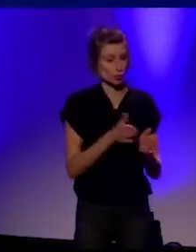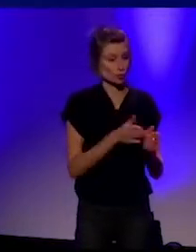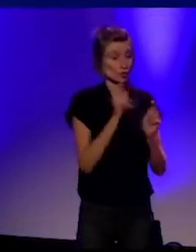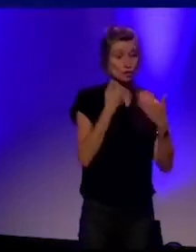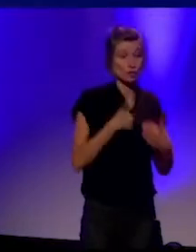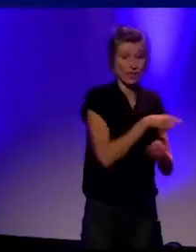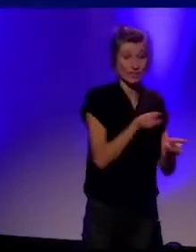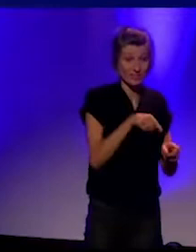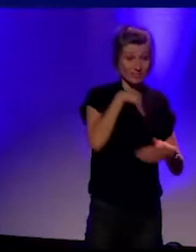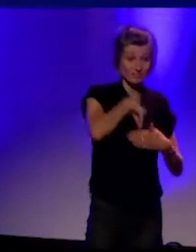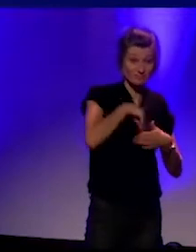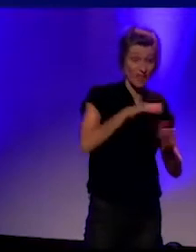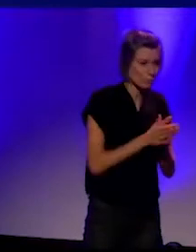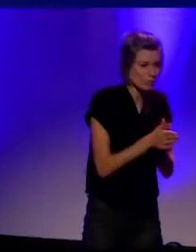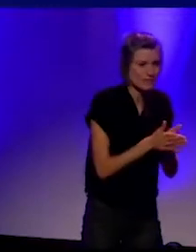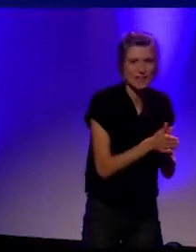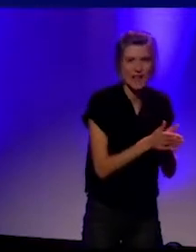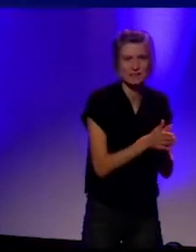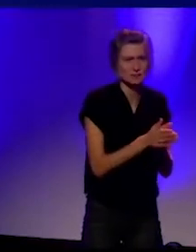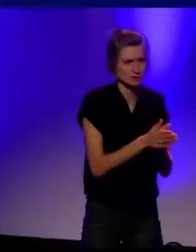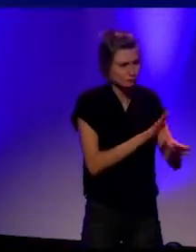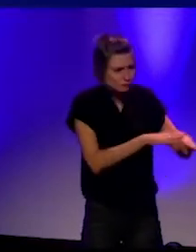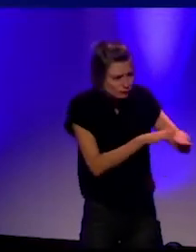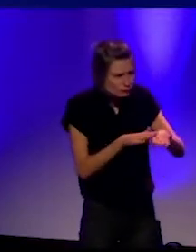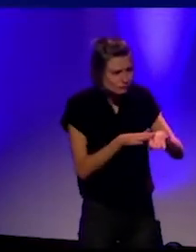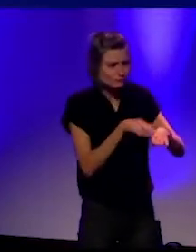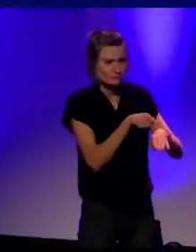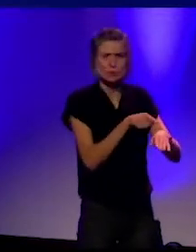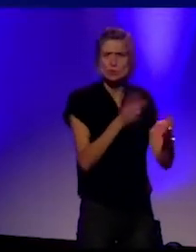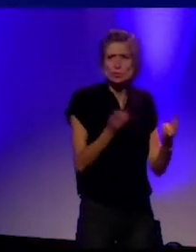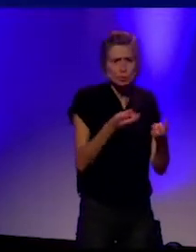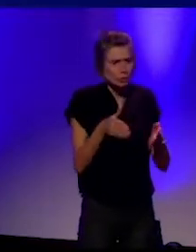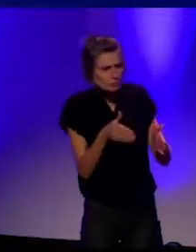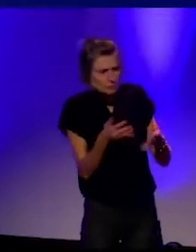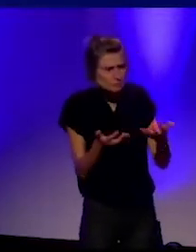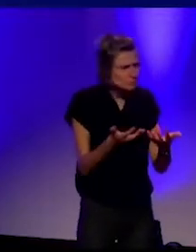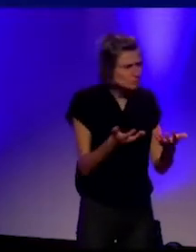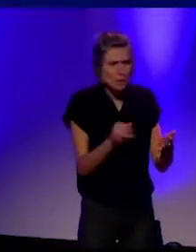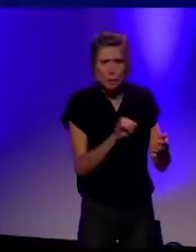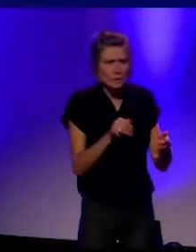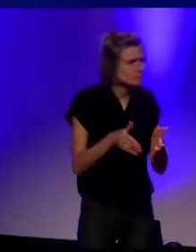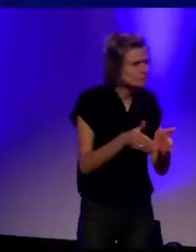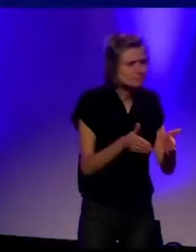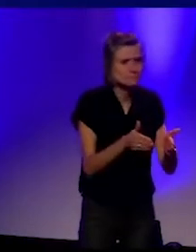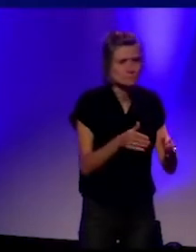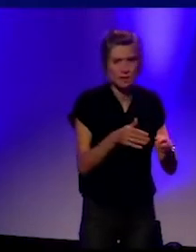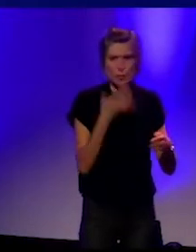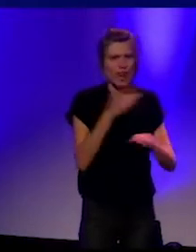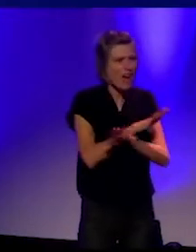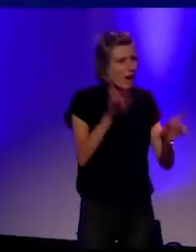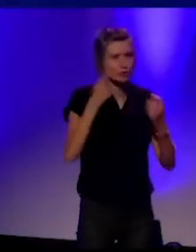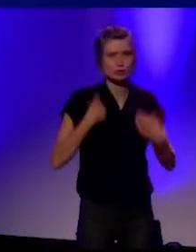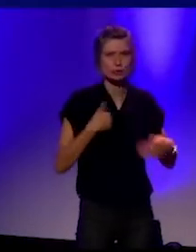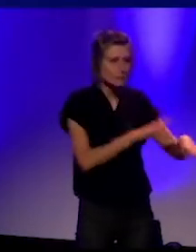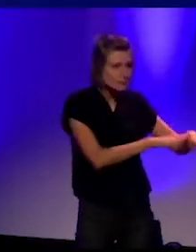studenten aanspreken, de studenten die hun weg vinden, maar geleidelijk aan alle studenten. Zou dat nu niet prachtig bij